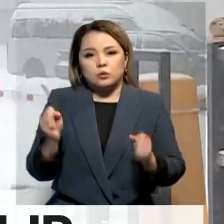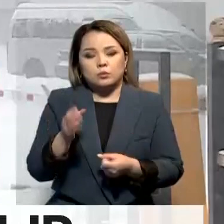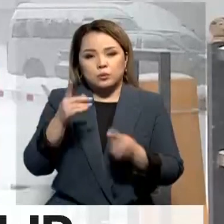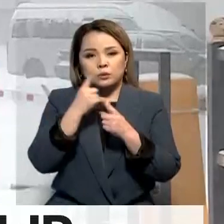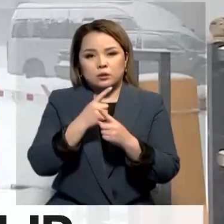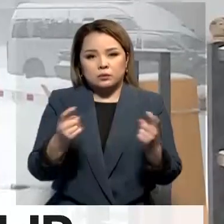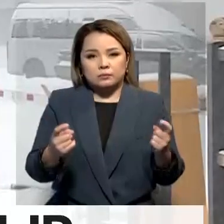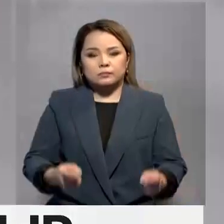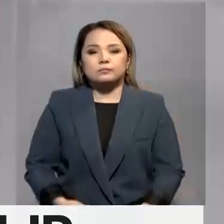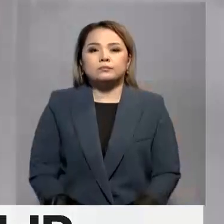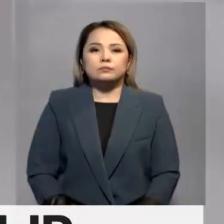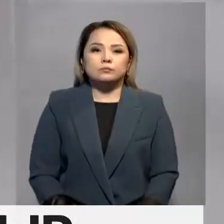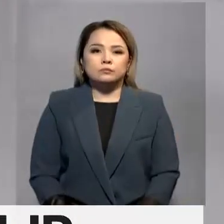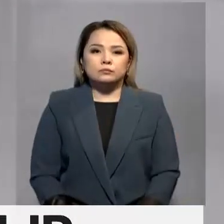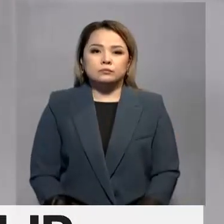болады.